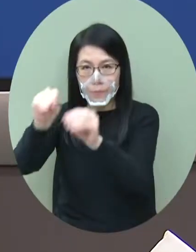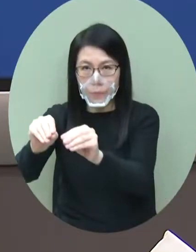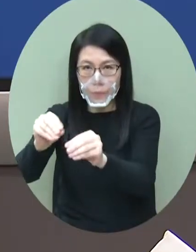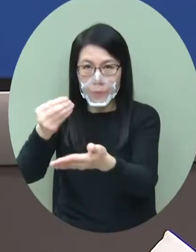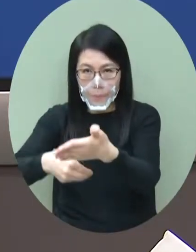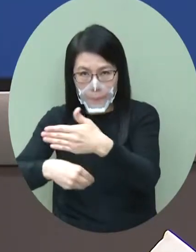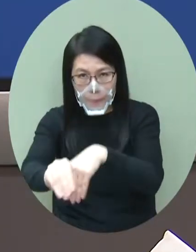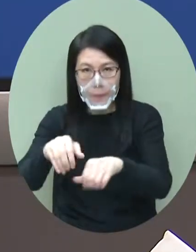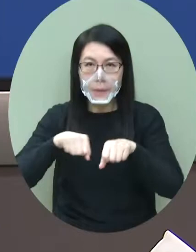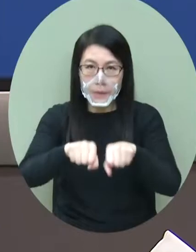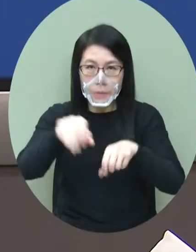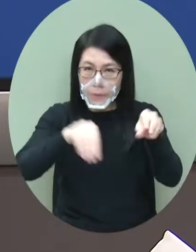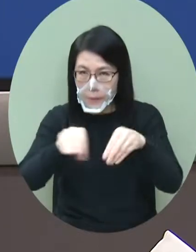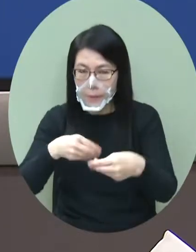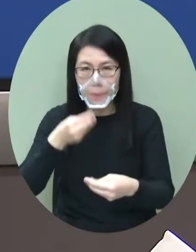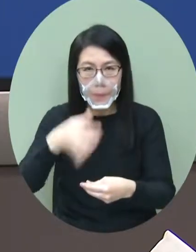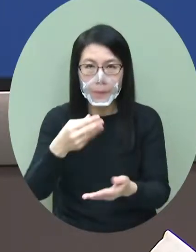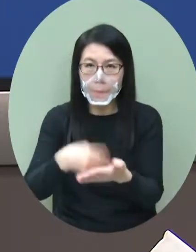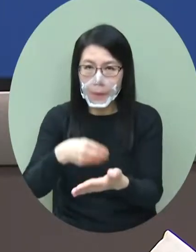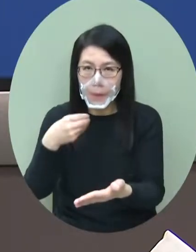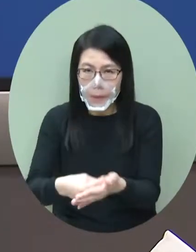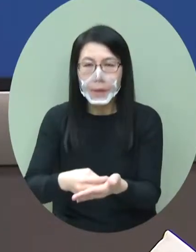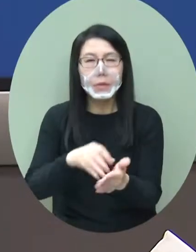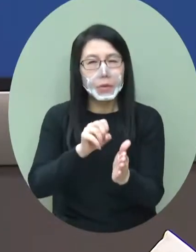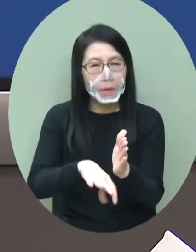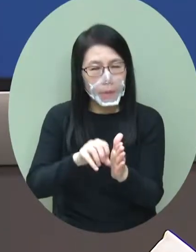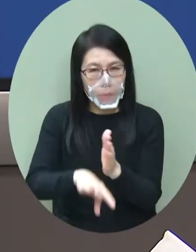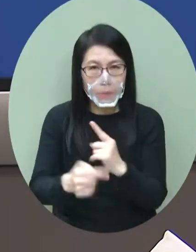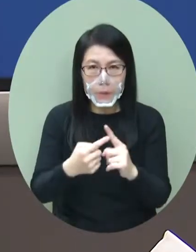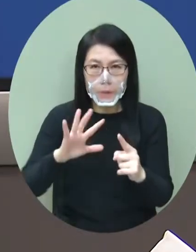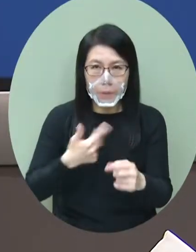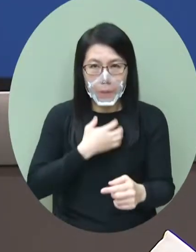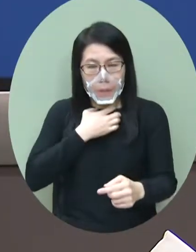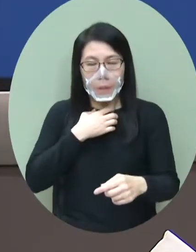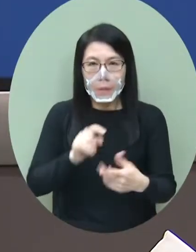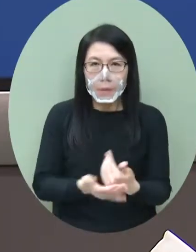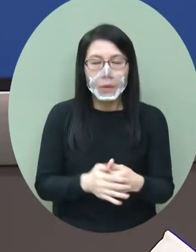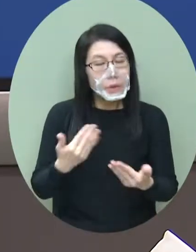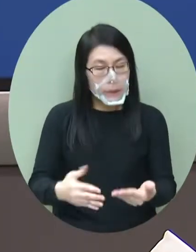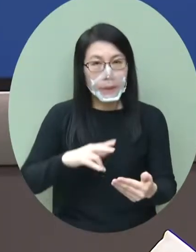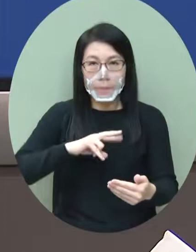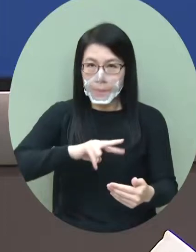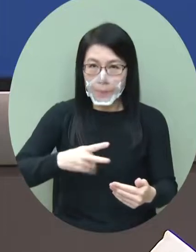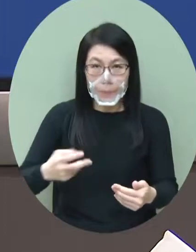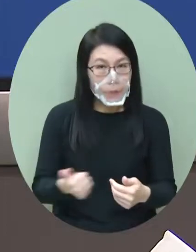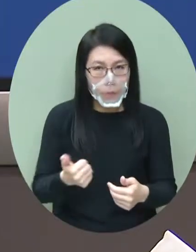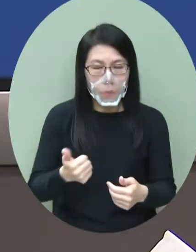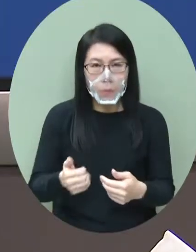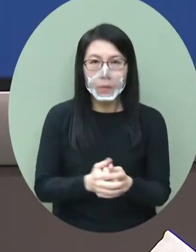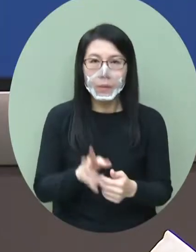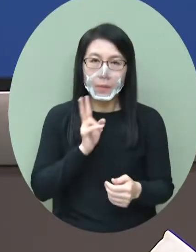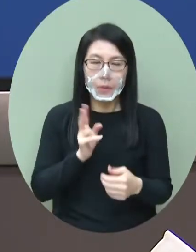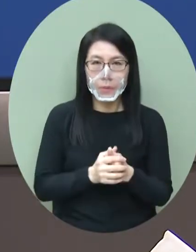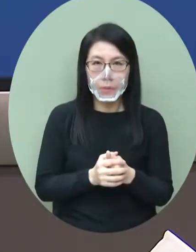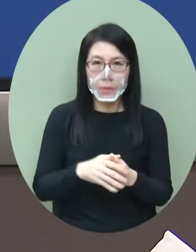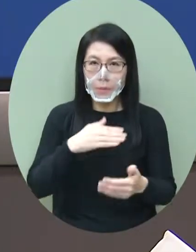架运送到超级市场去让市民购买的这个层面。可是呢，这个情况呢已经在不断的改